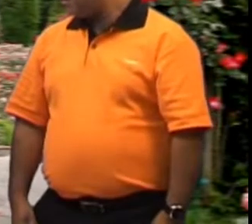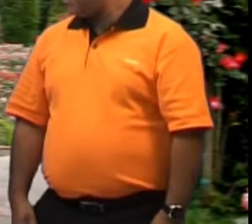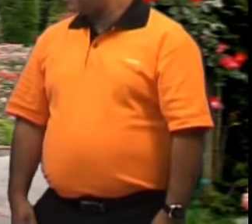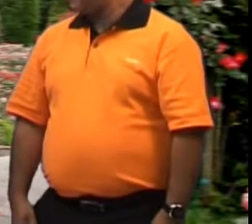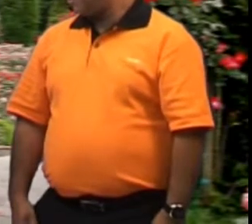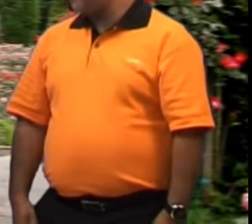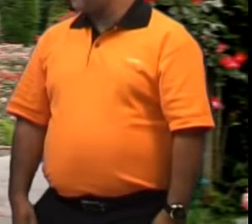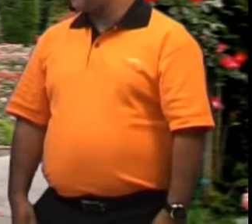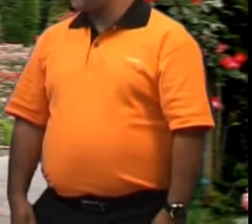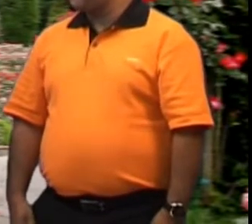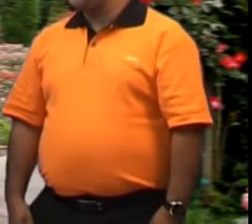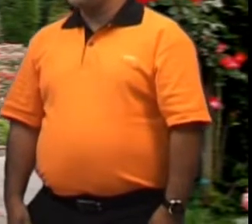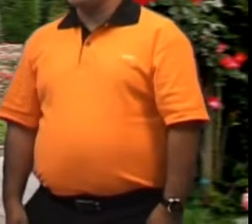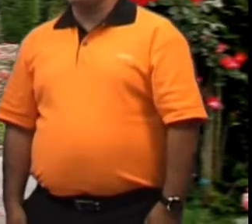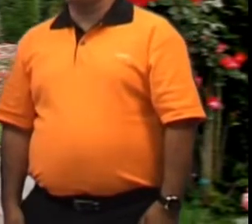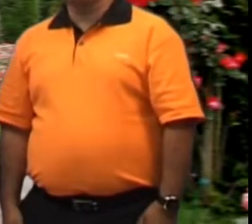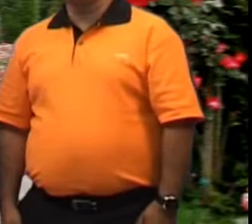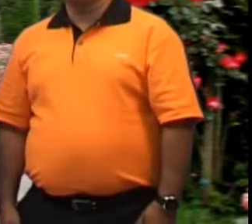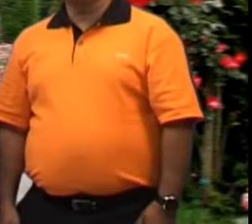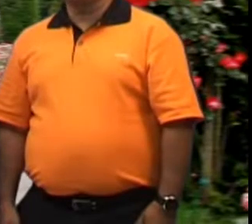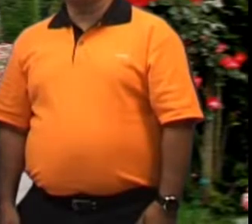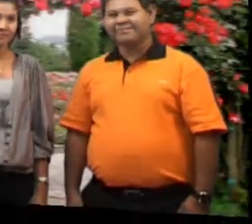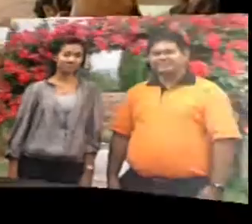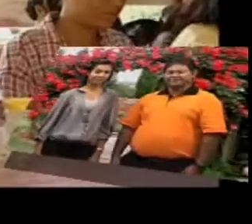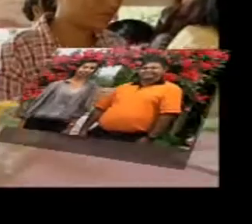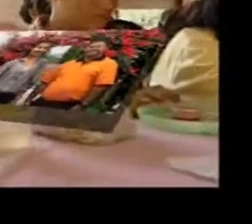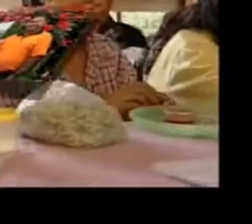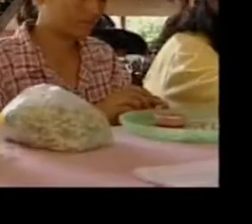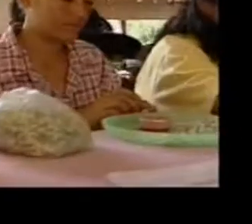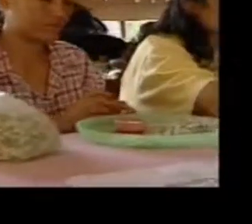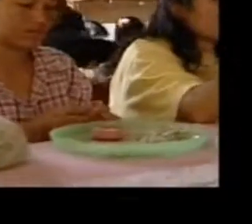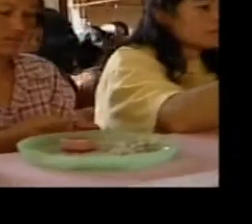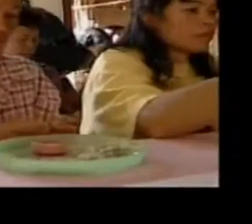คะงั้นเราไปชมพร้อมกันเลยค่ะ